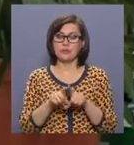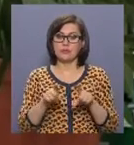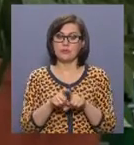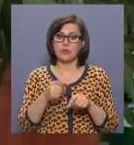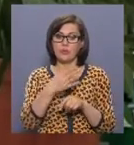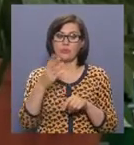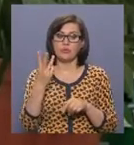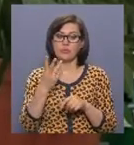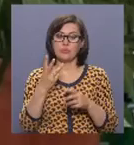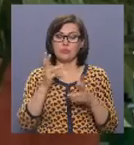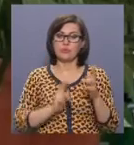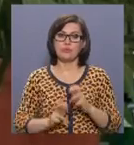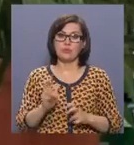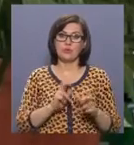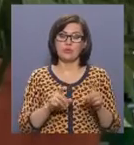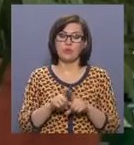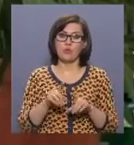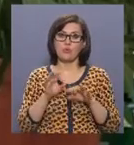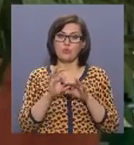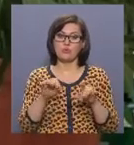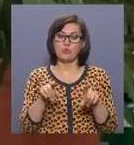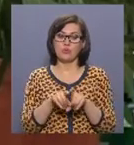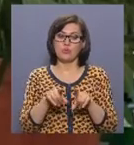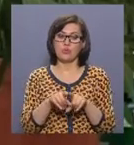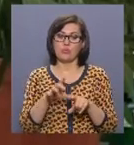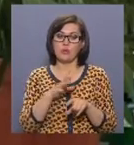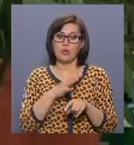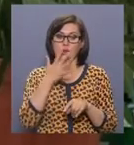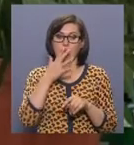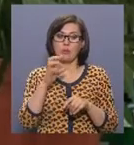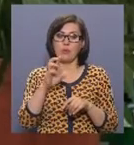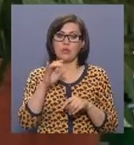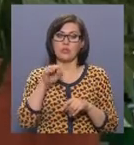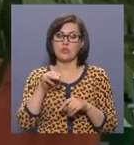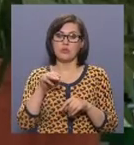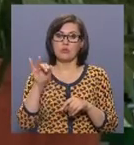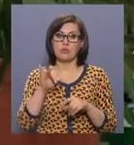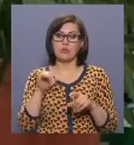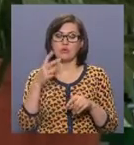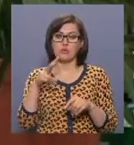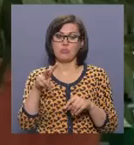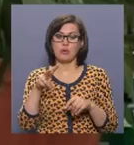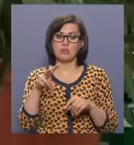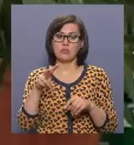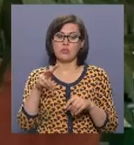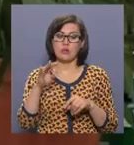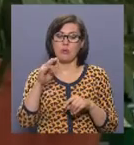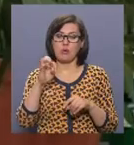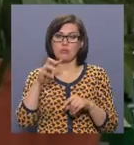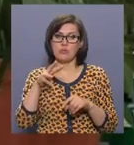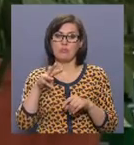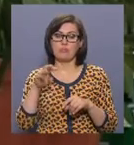Осы үш университеттің қабырғасын өткізіледі. Ұлттық бірыңғай тестілеу 20 маусымнан